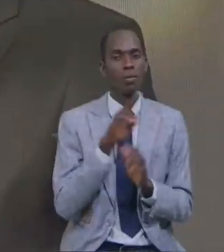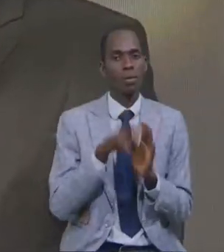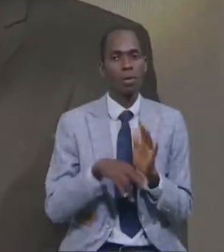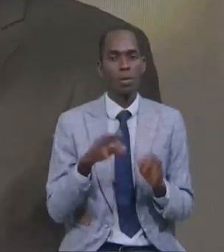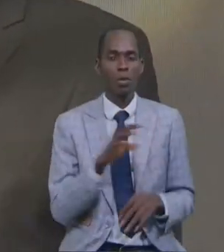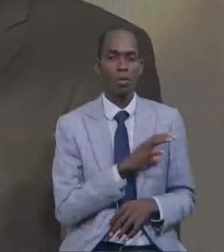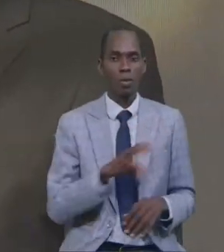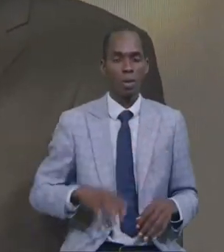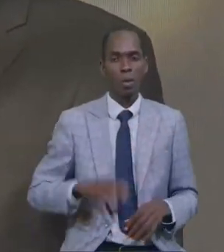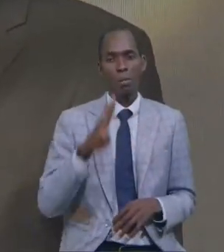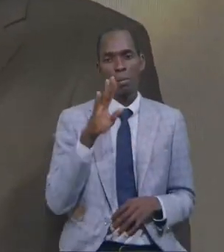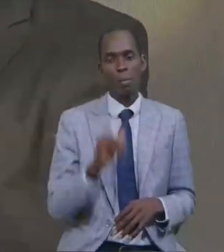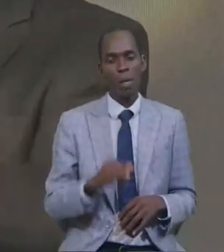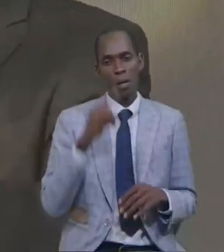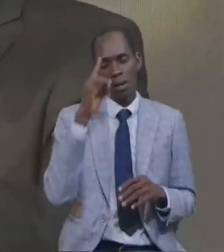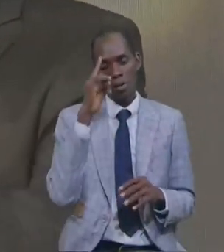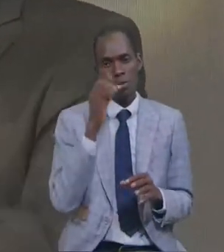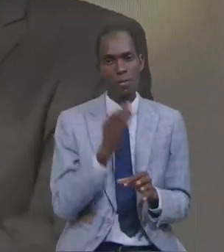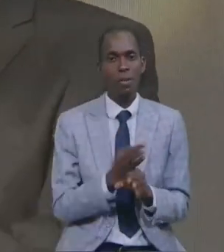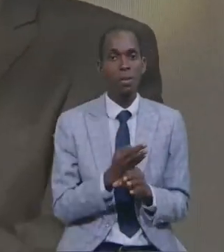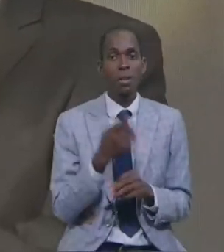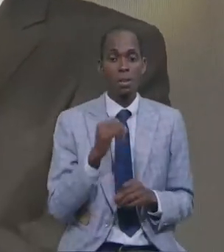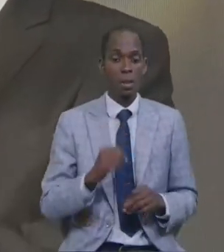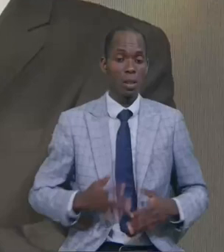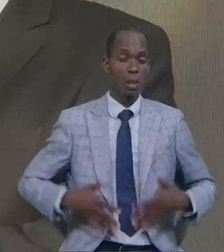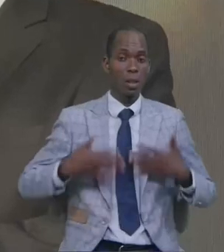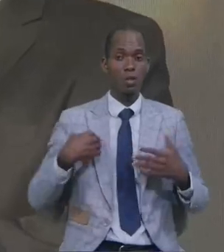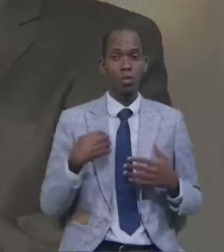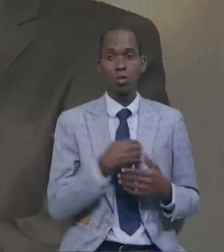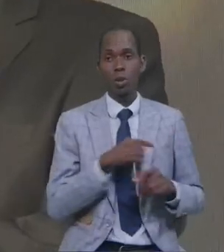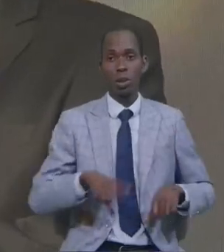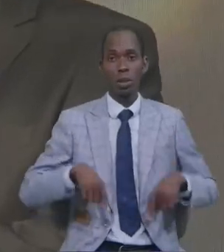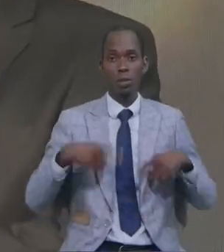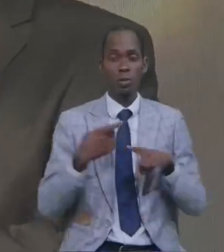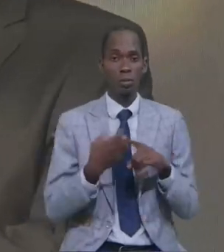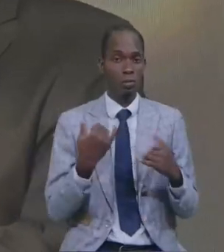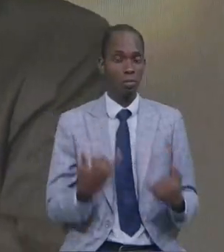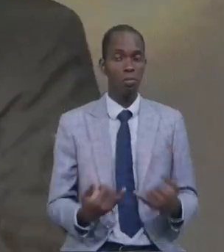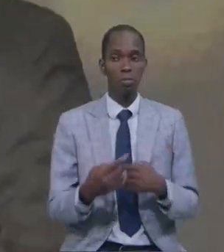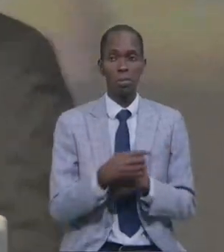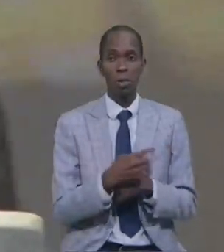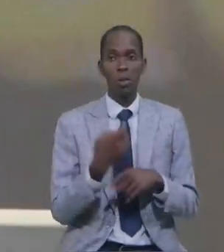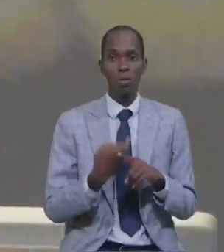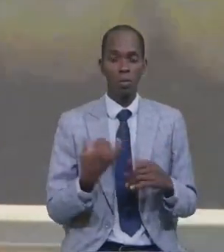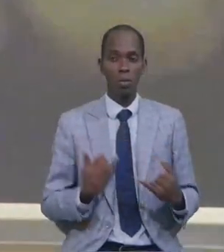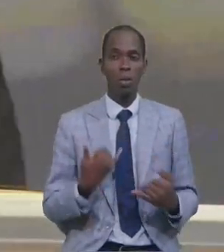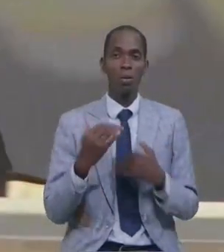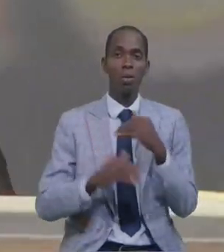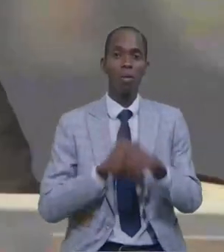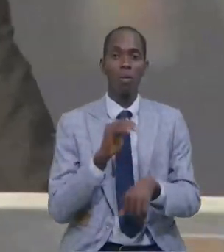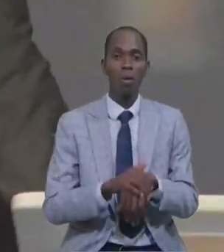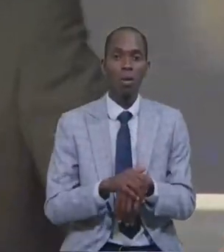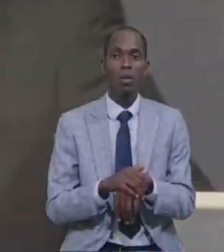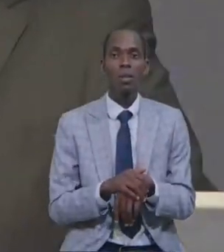d'aujourd'hui, à partir de maintenant, dans la force du Seigneur, dans la joie du Seigneur.